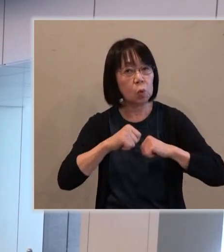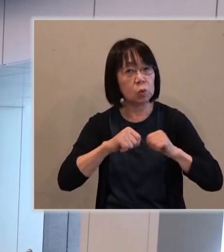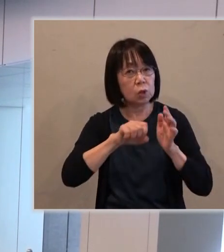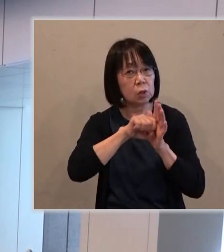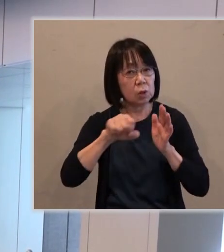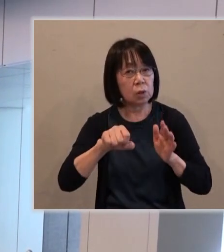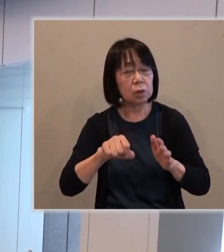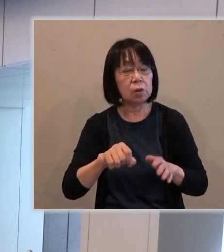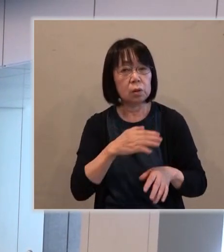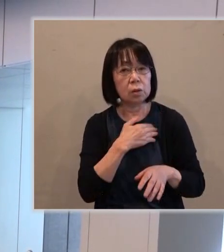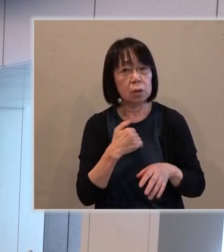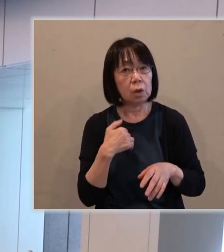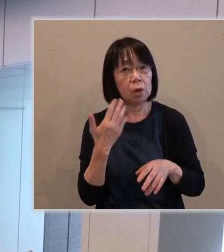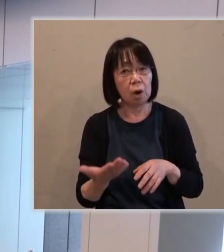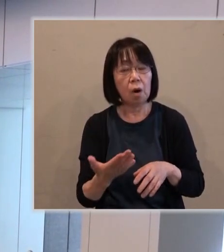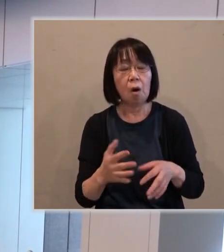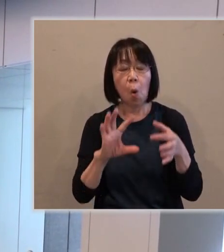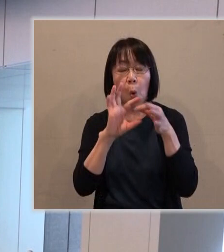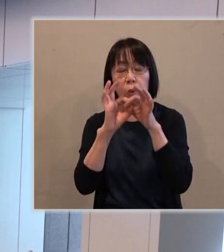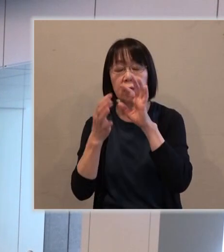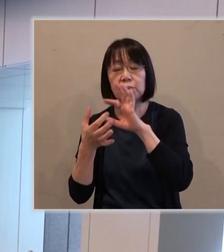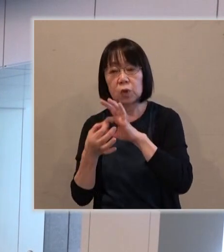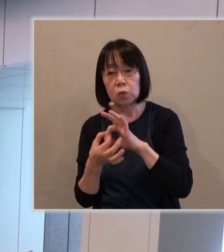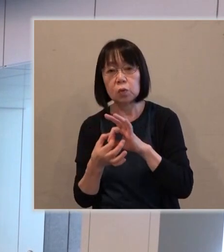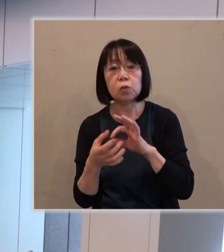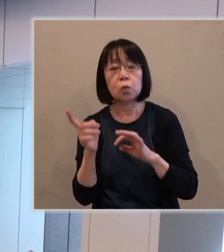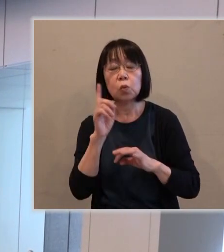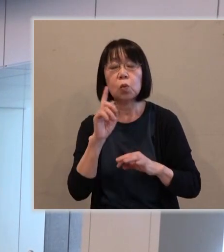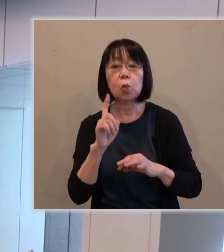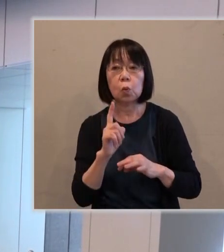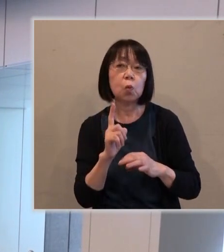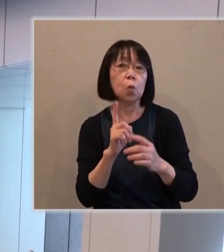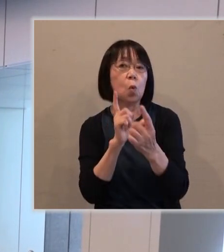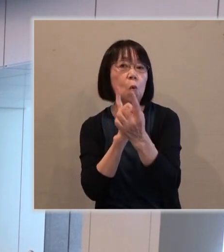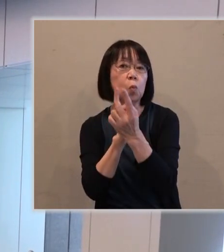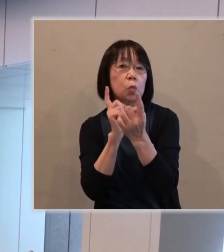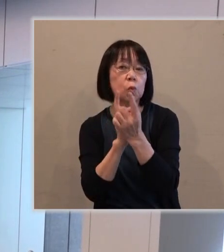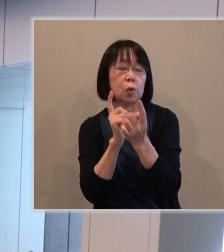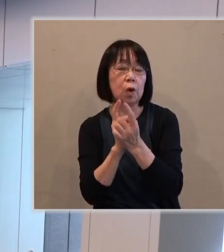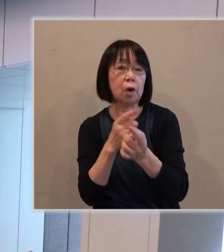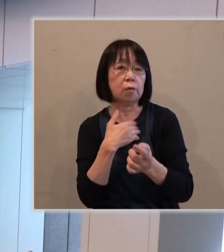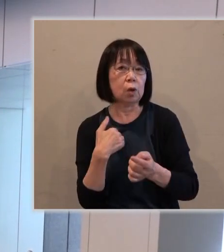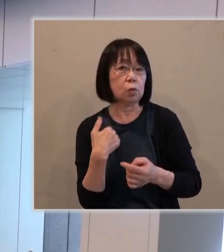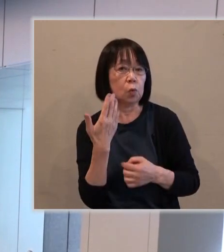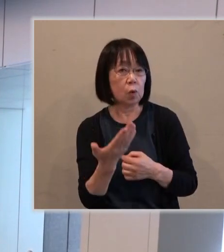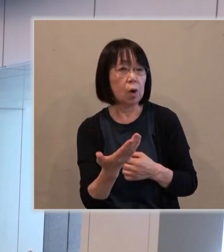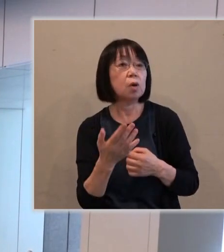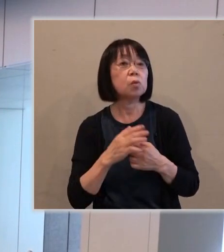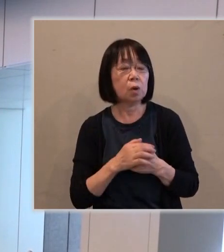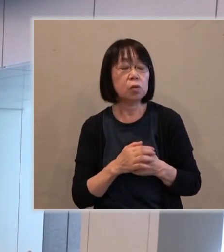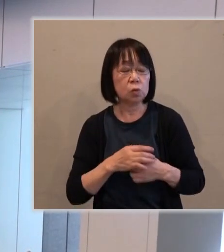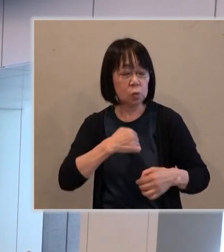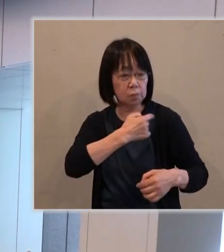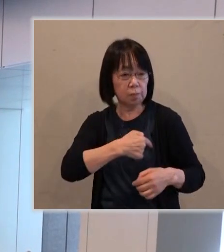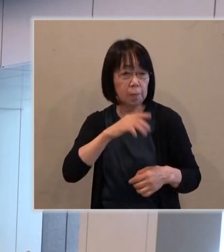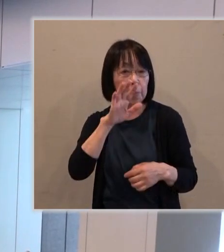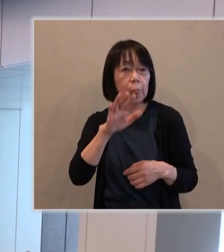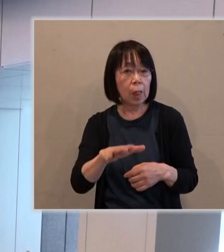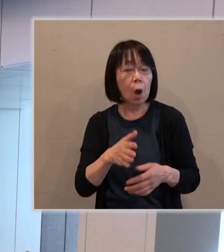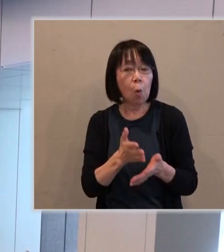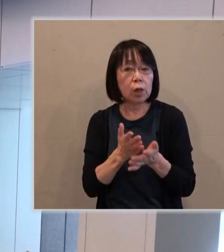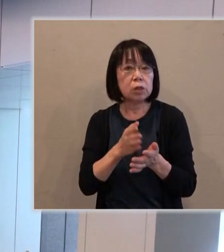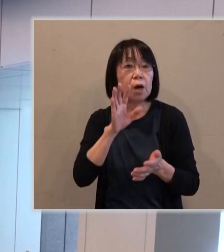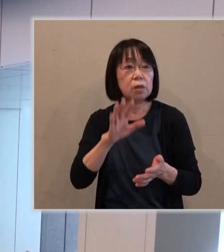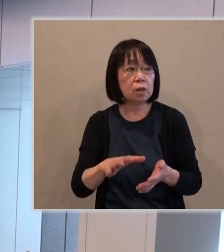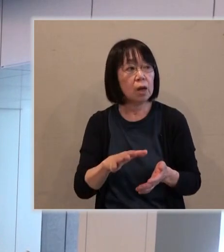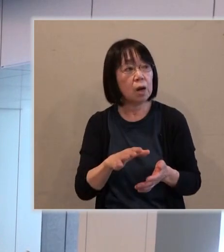こう向き合っていったら面白いかもしれないっていう、それぞれのご活動の立場から、まあ、そういうヒントがもしあったら、伺いたいなというふうに思うんですけれども、牧